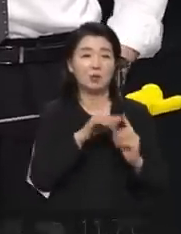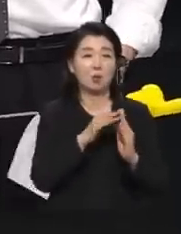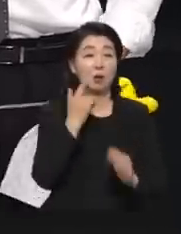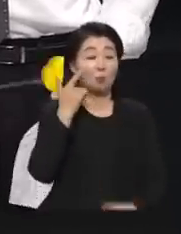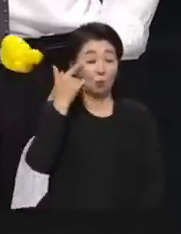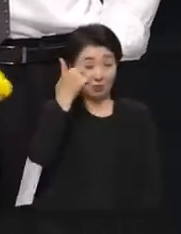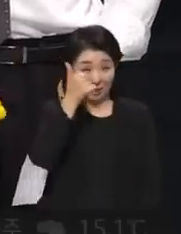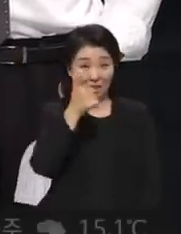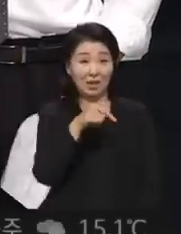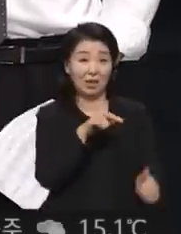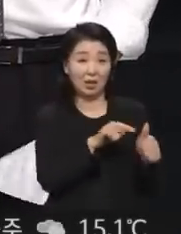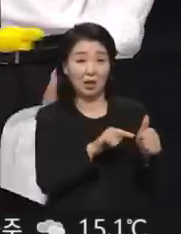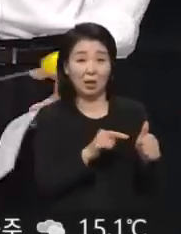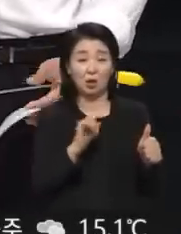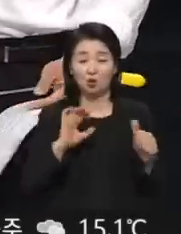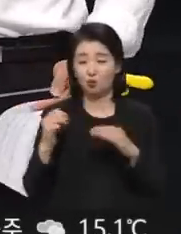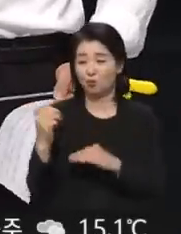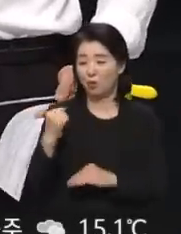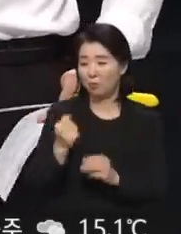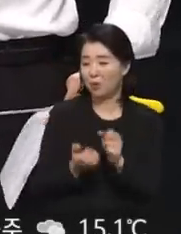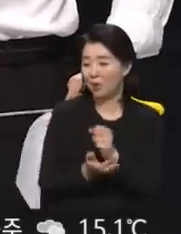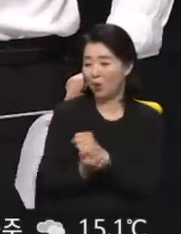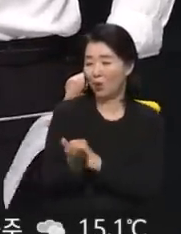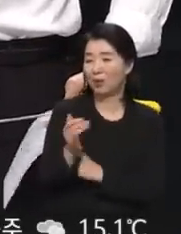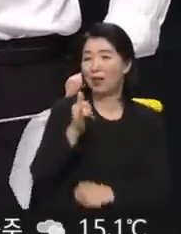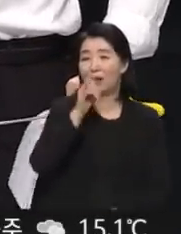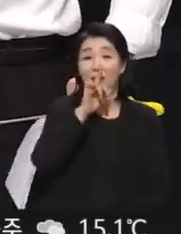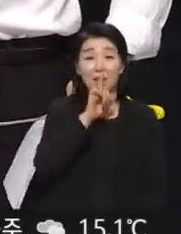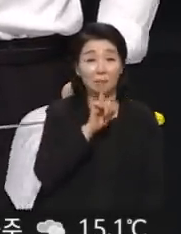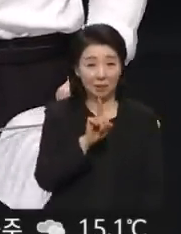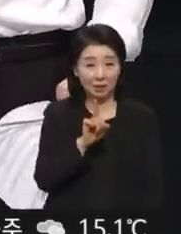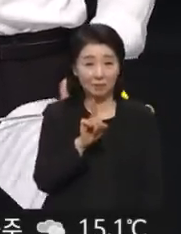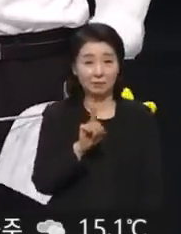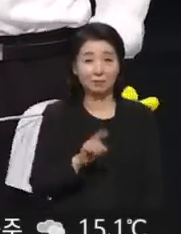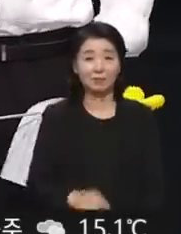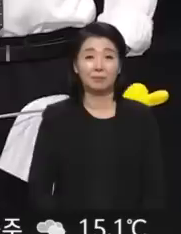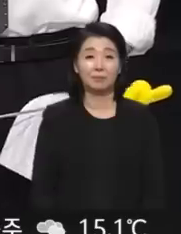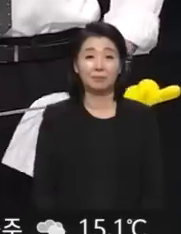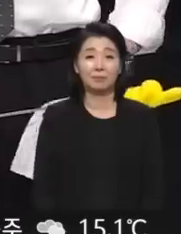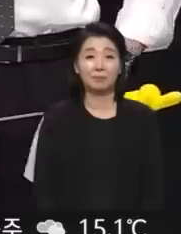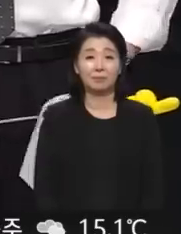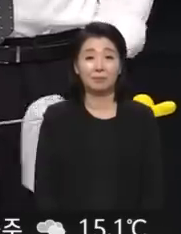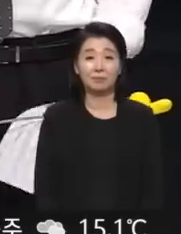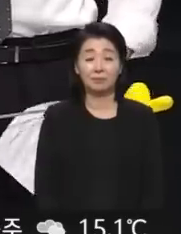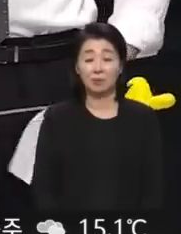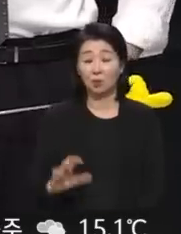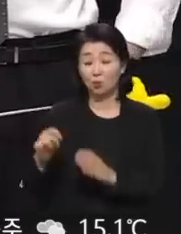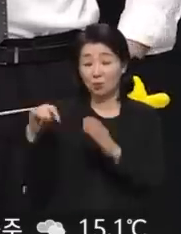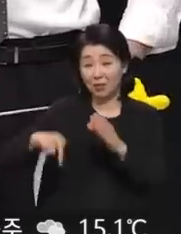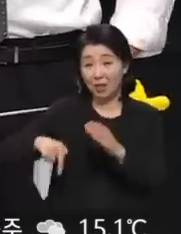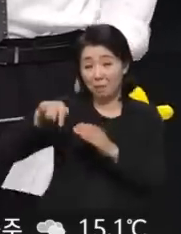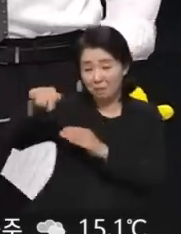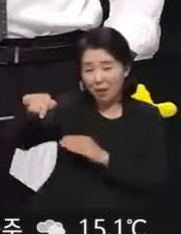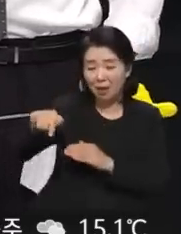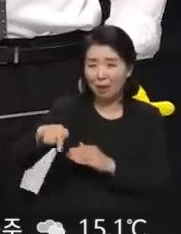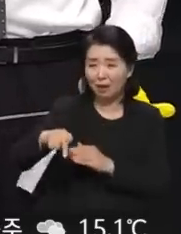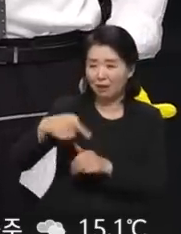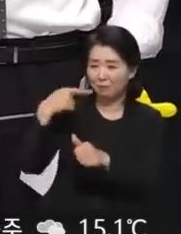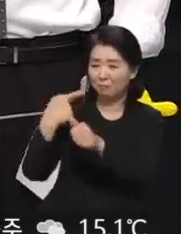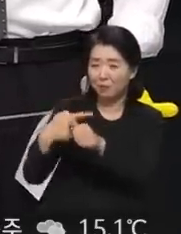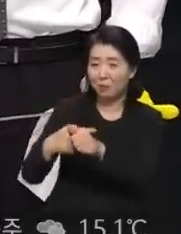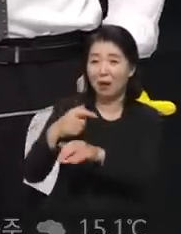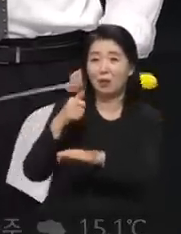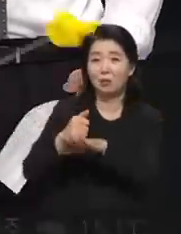씨가 국민의힘의 모종의 영향력을 행사하고 있는 상황을 일컫는 건데요. 당내외의 거듭된 지적에 이